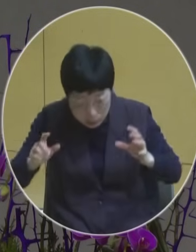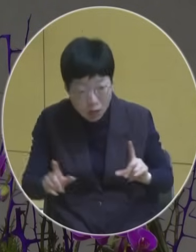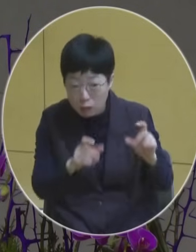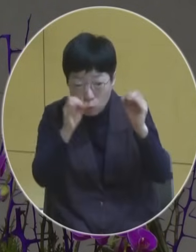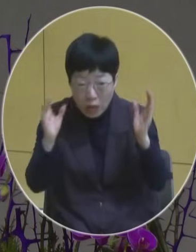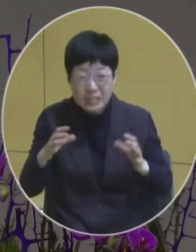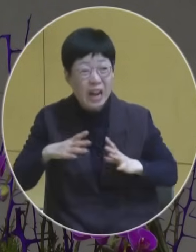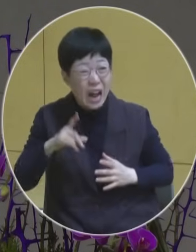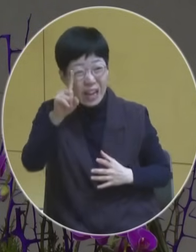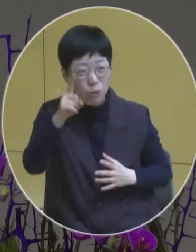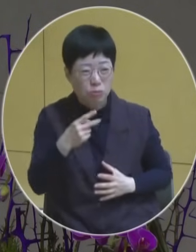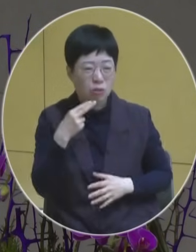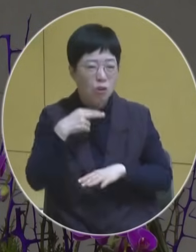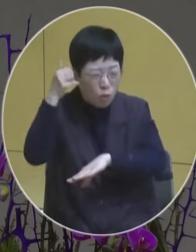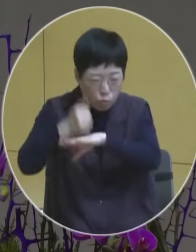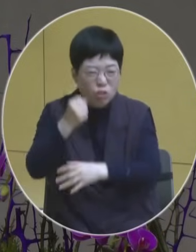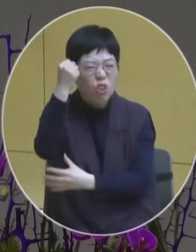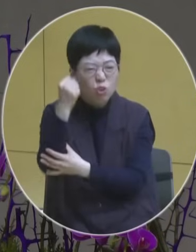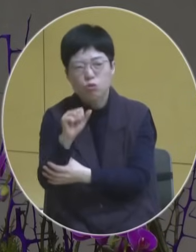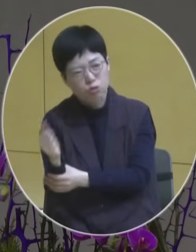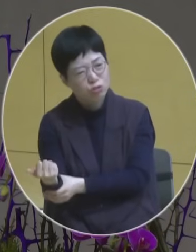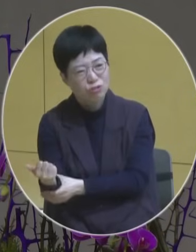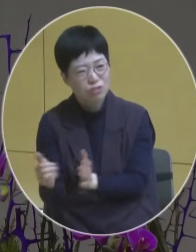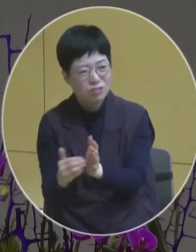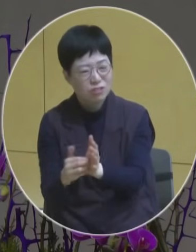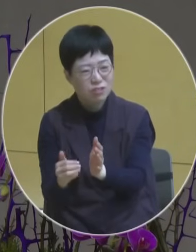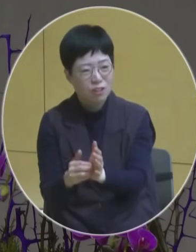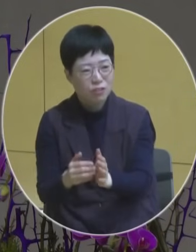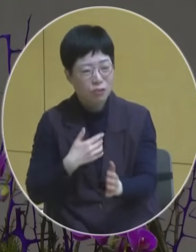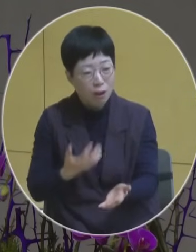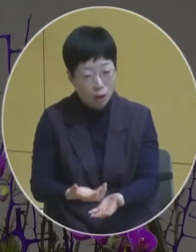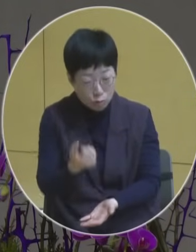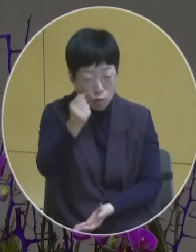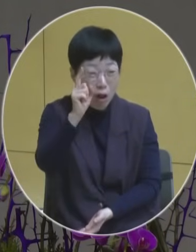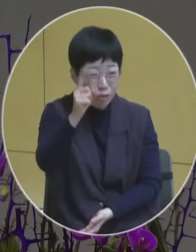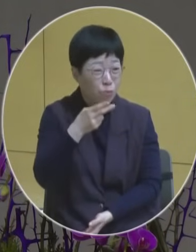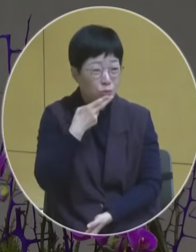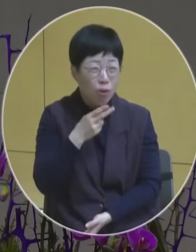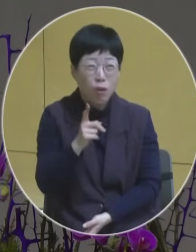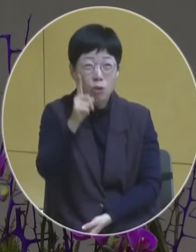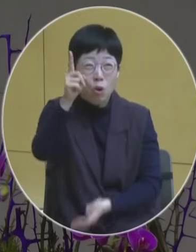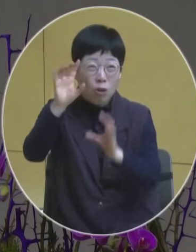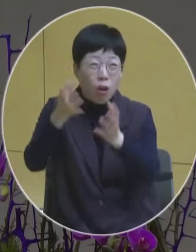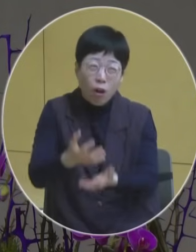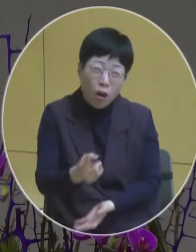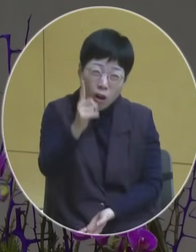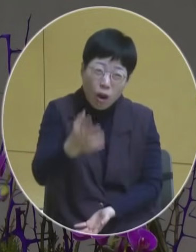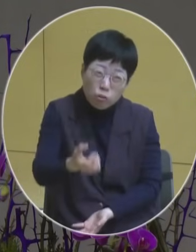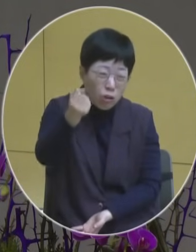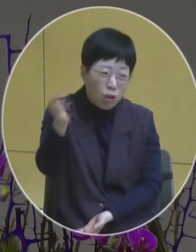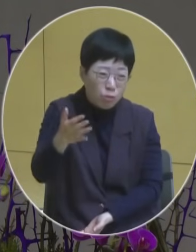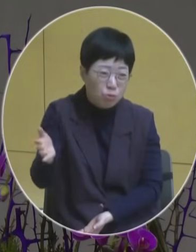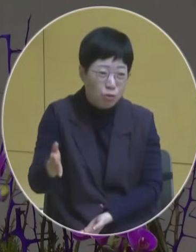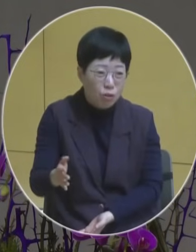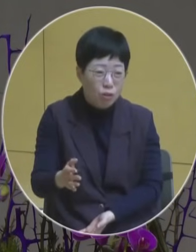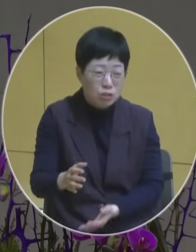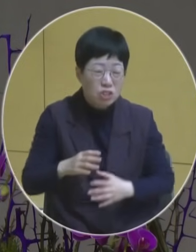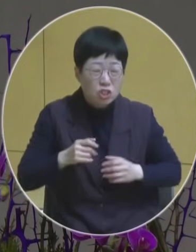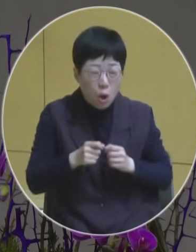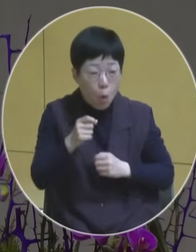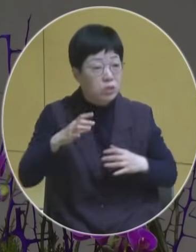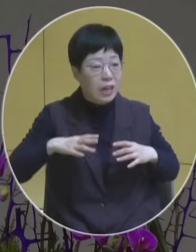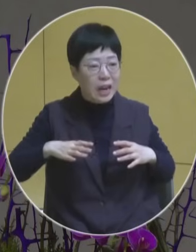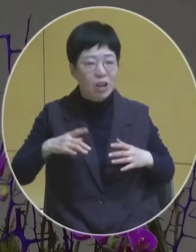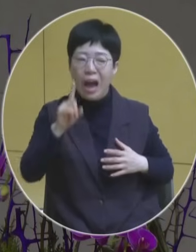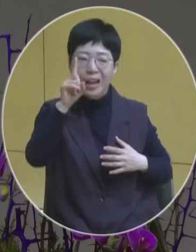살면서 자랑해봐야 썩어질 것이에요. 내가 갈 때 갖고 갈 수 있는 것도 아무것도 없어요. 아무것도 없어요. 그러니까 자랑할 것이 영원히 자랑할